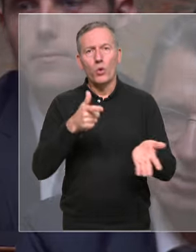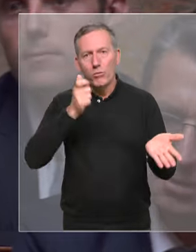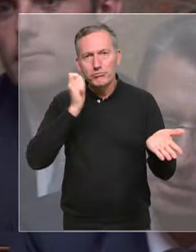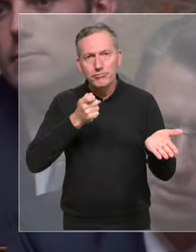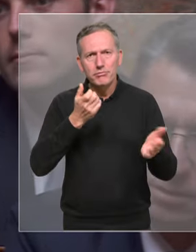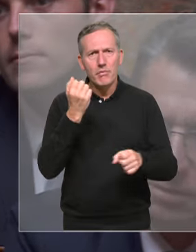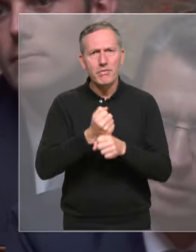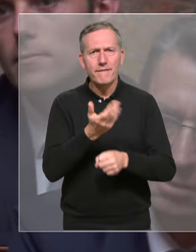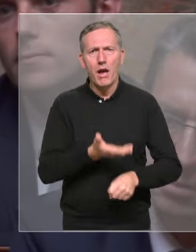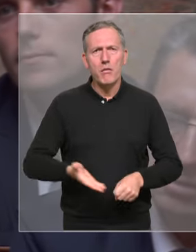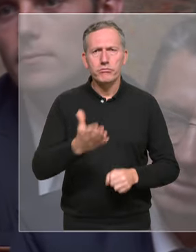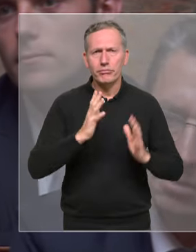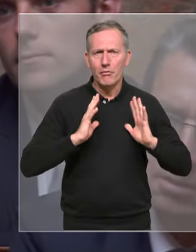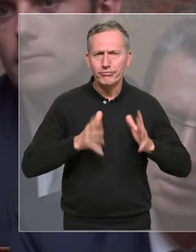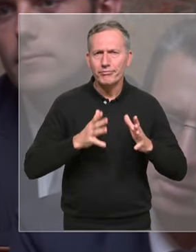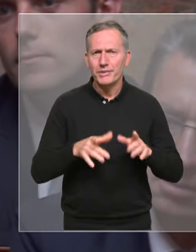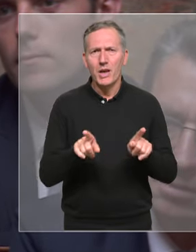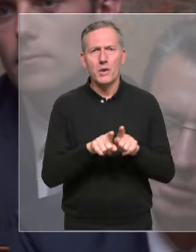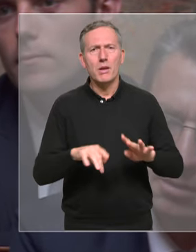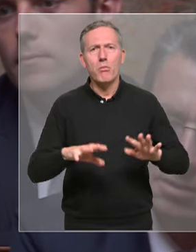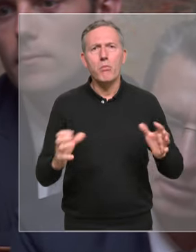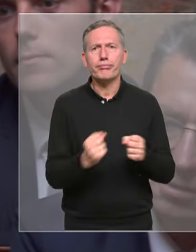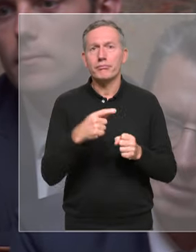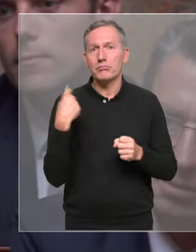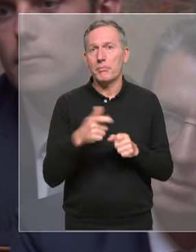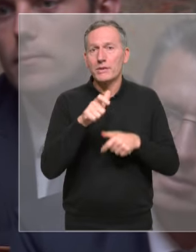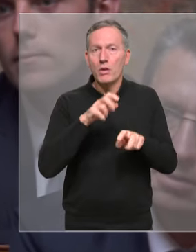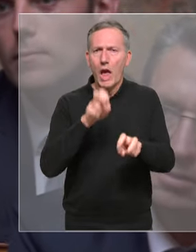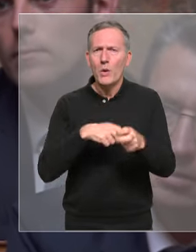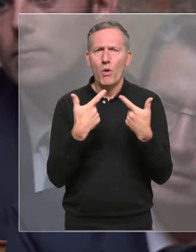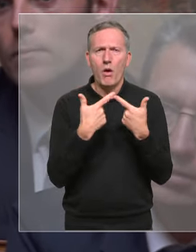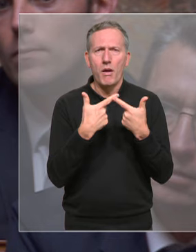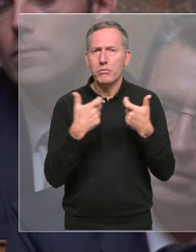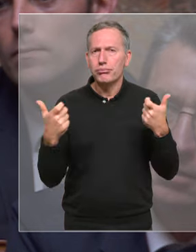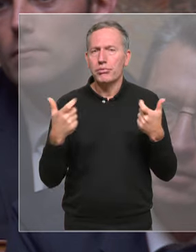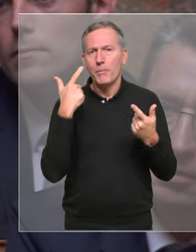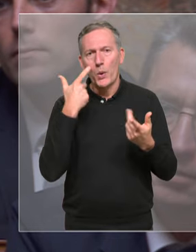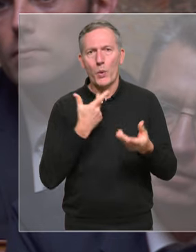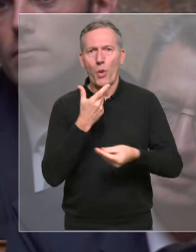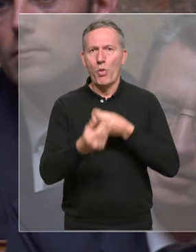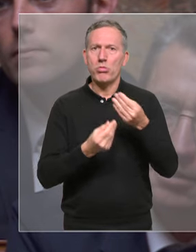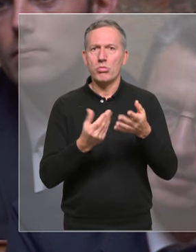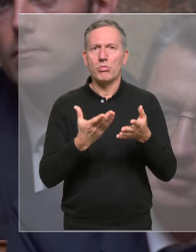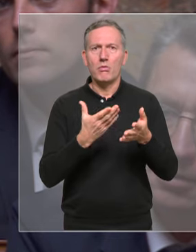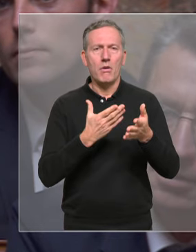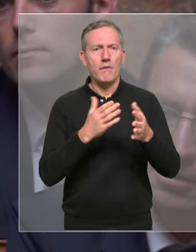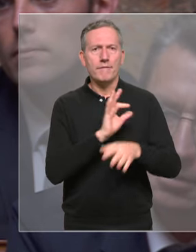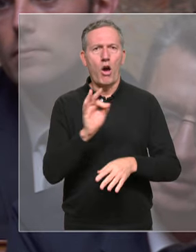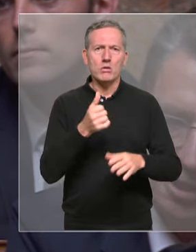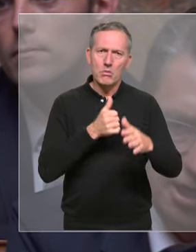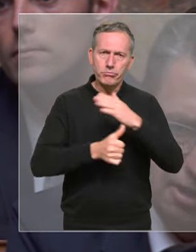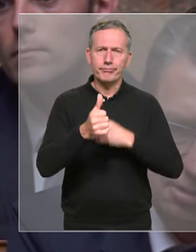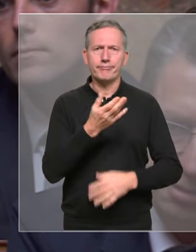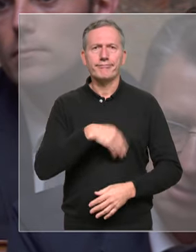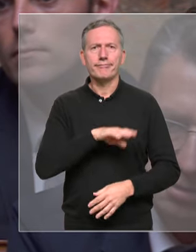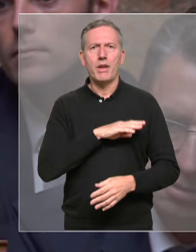le dévouement et le savoir-faire de nos agriculteurs dans toute leur diversité au service de notre souveraineté alimentaire. Malheureusement,